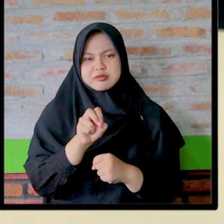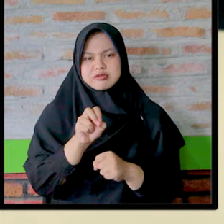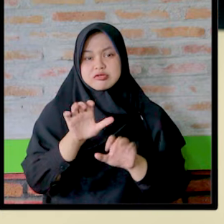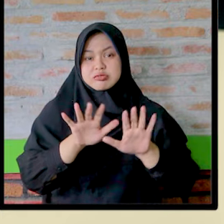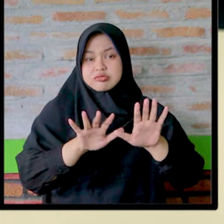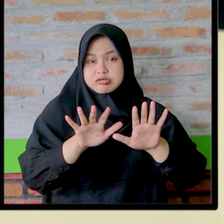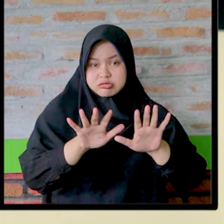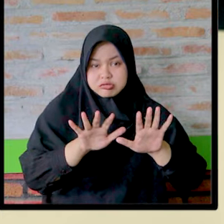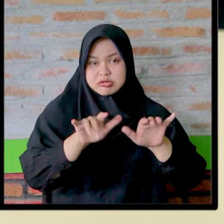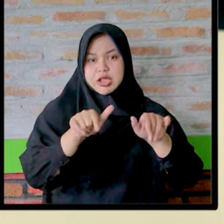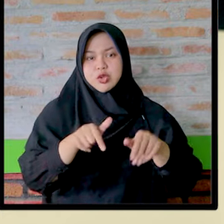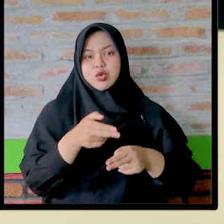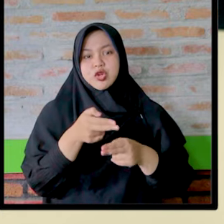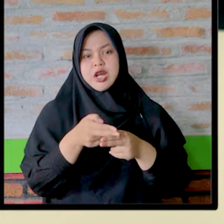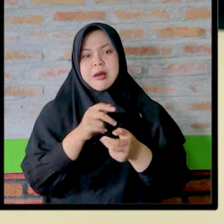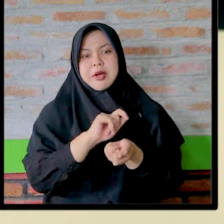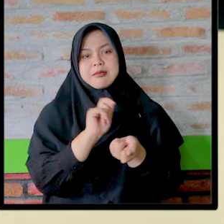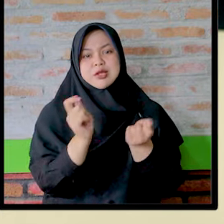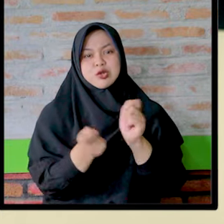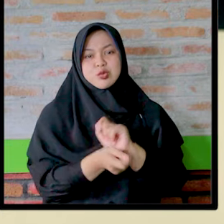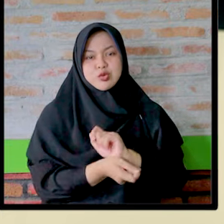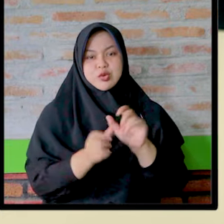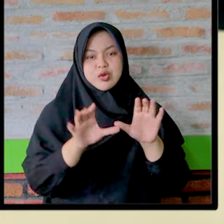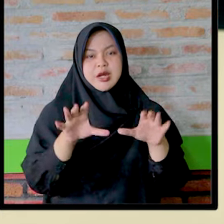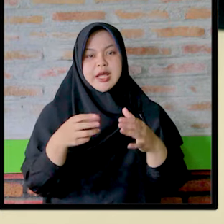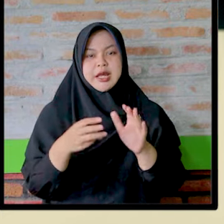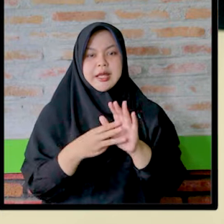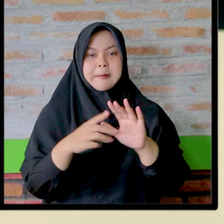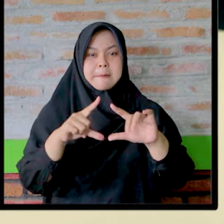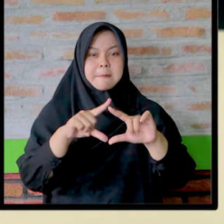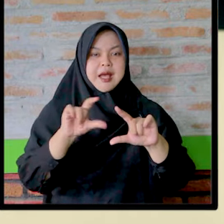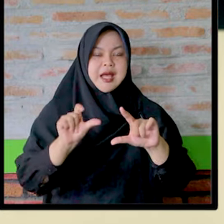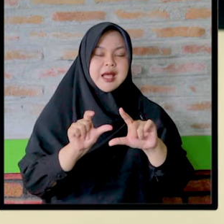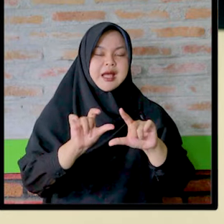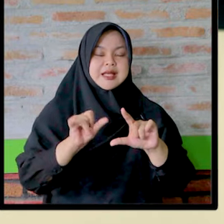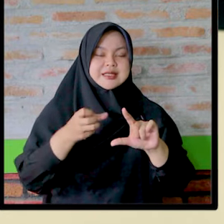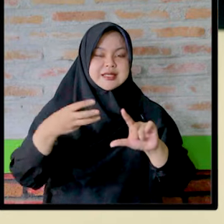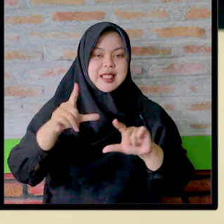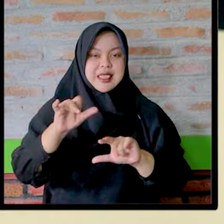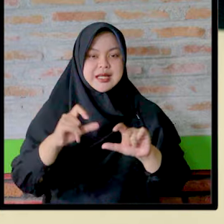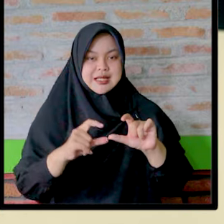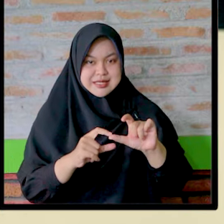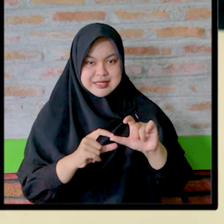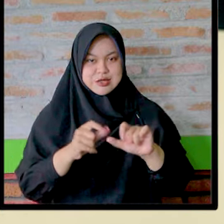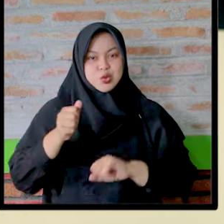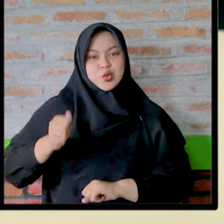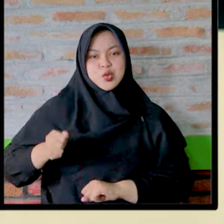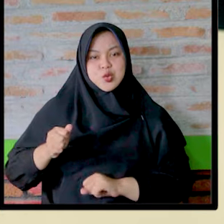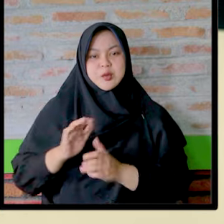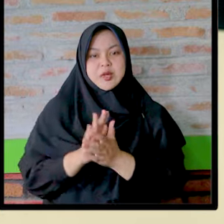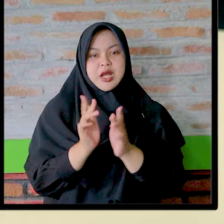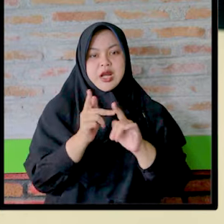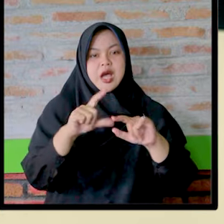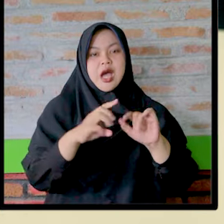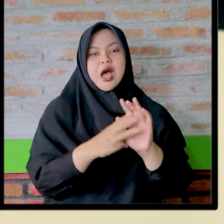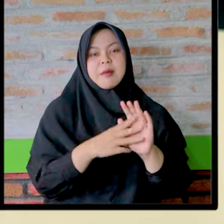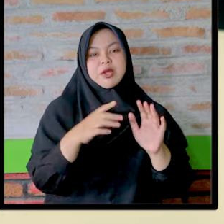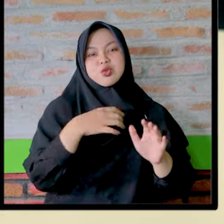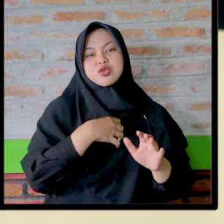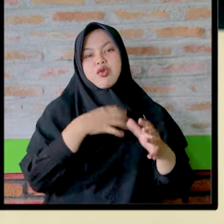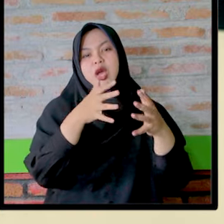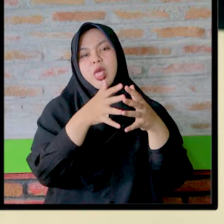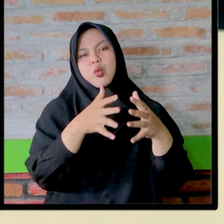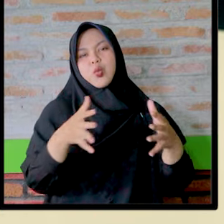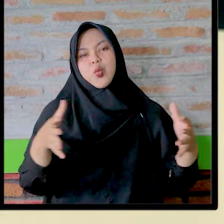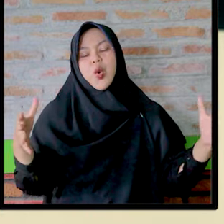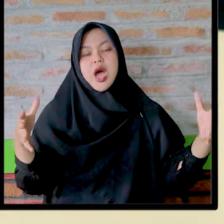itu nama berubah menjadi majelis majelis hukum dan HAM majelis itu sifatnya lebih luas karena apa